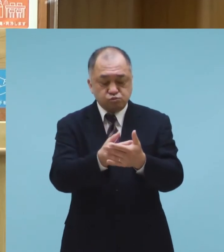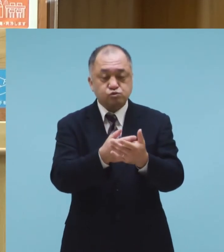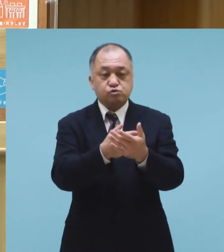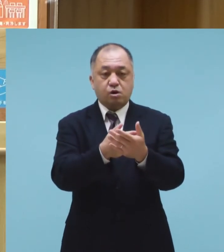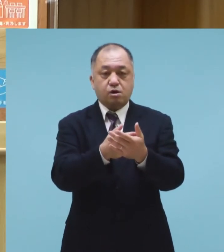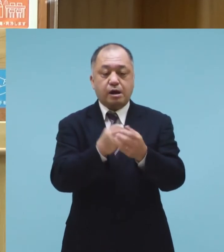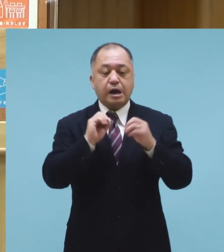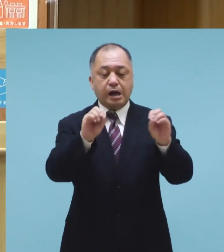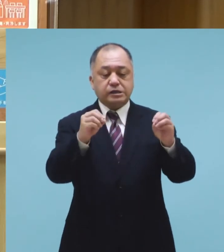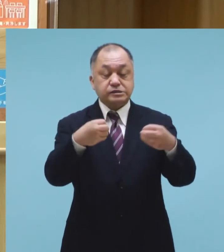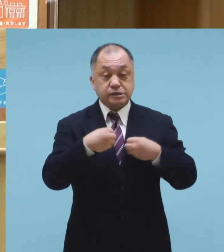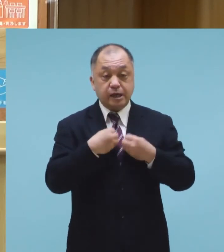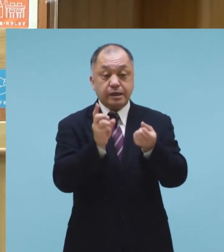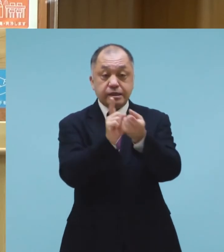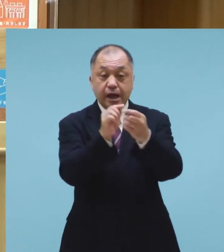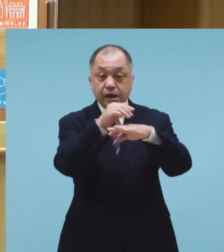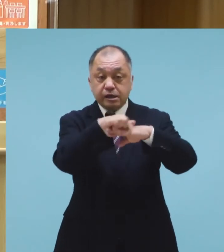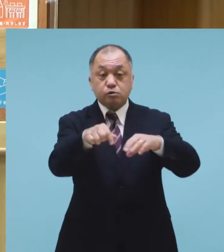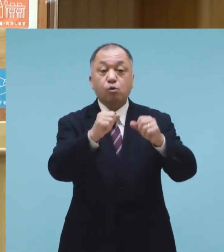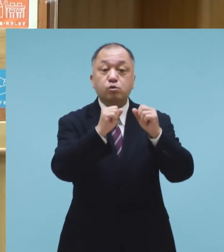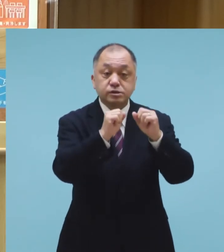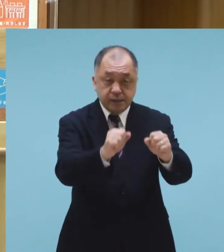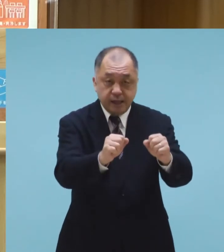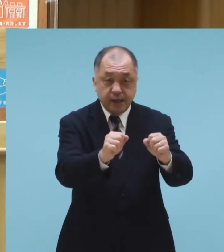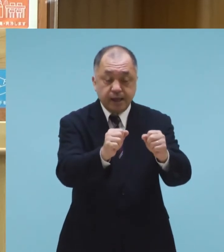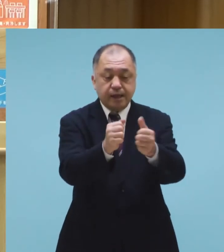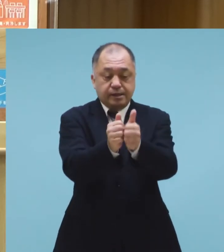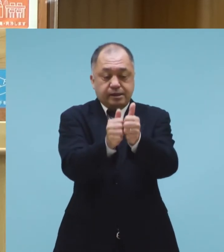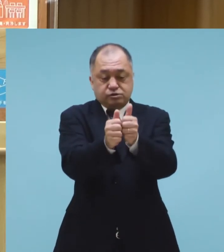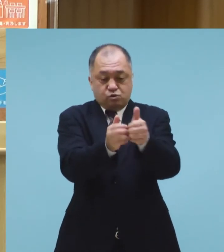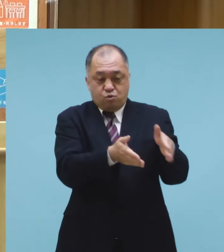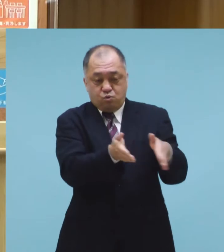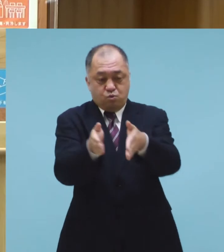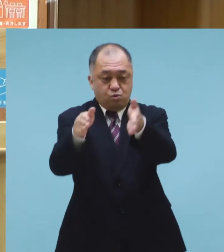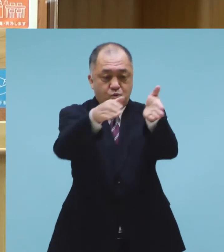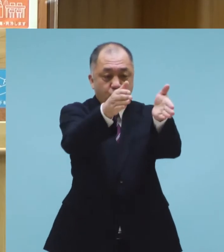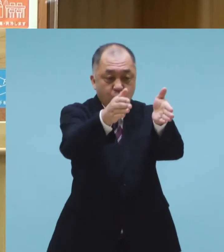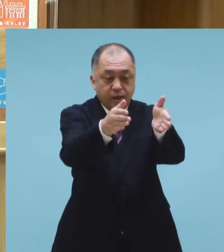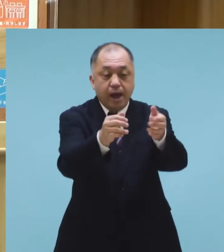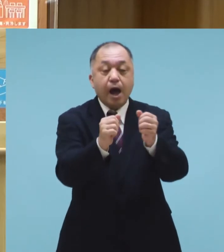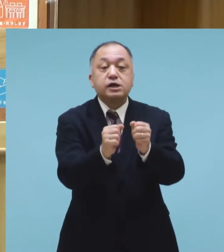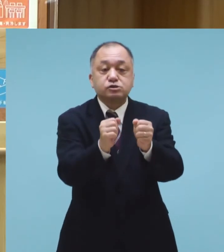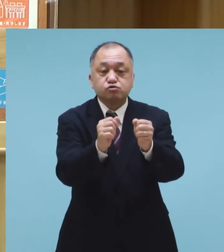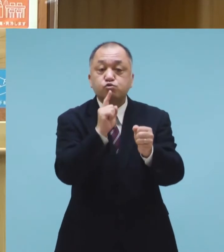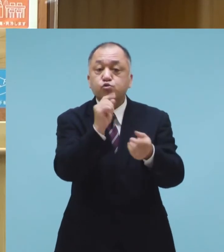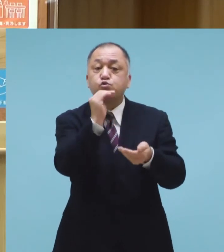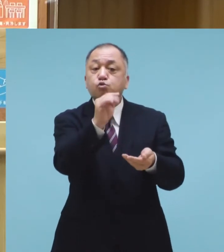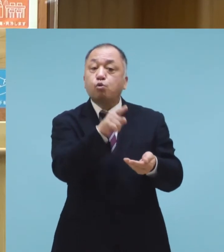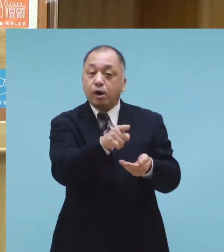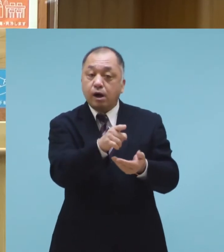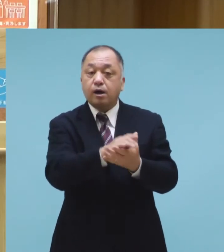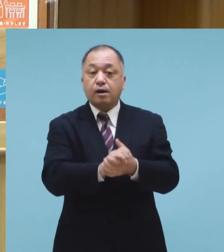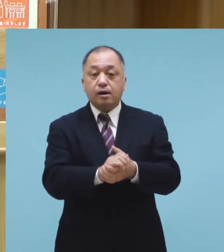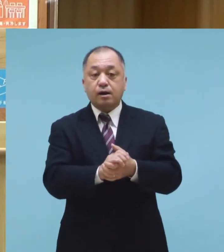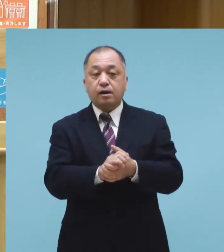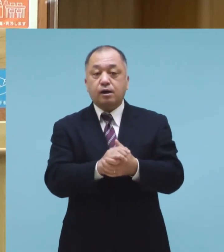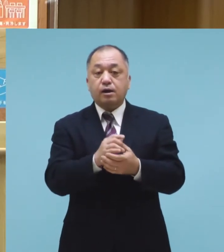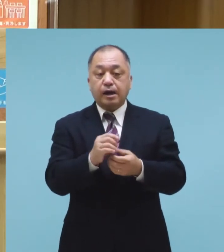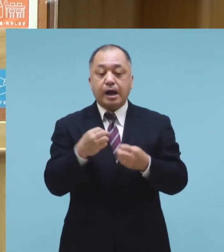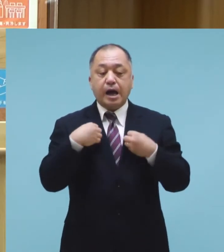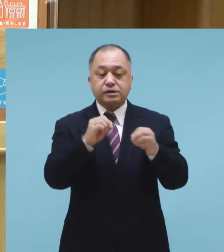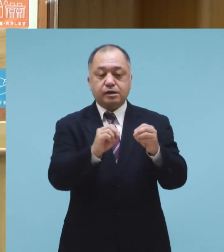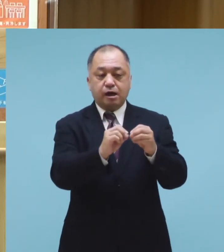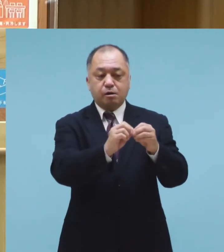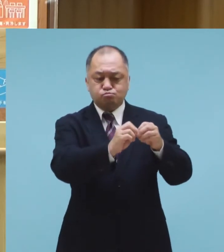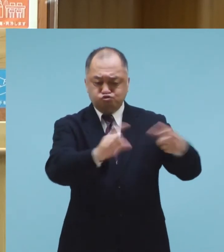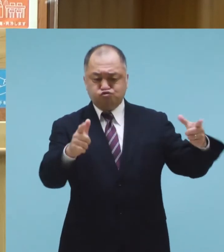で、その想定されるコースをテストで走るという行為自体は直ちに感染が拡大してい